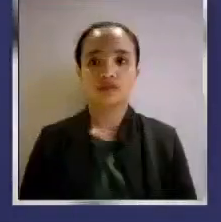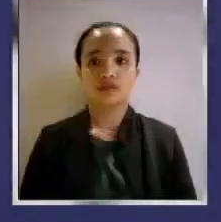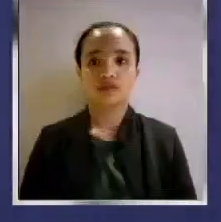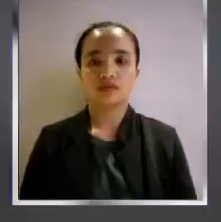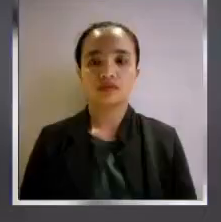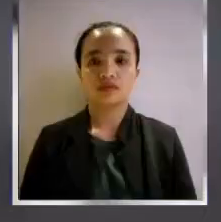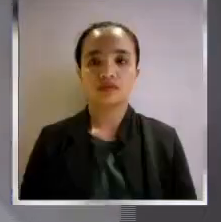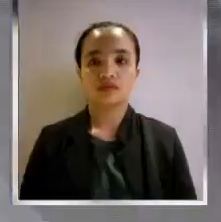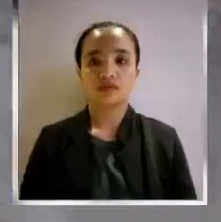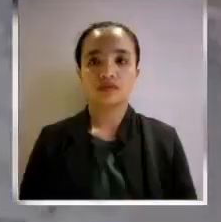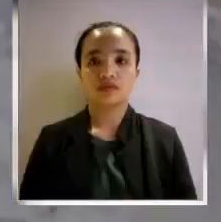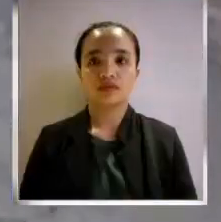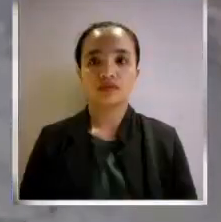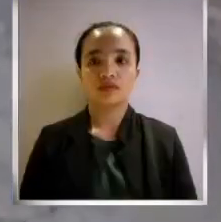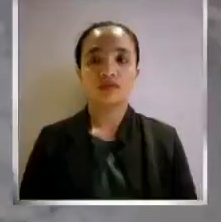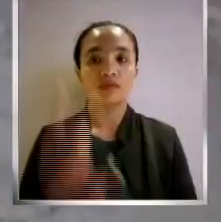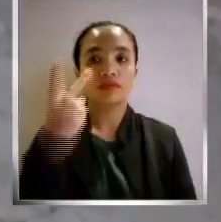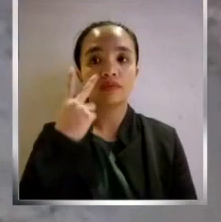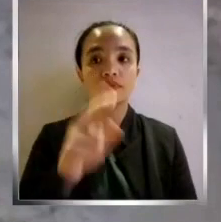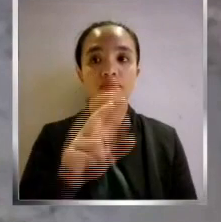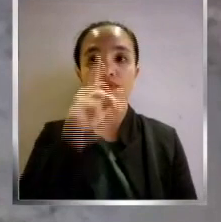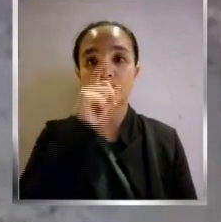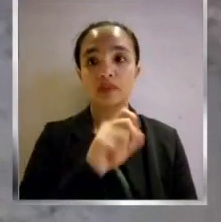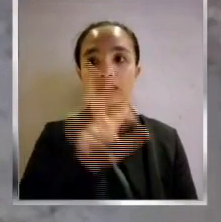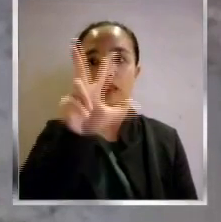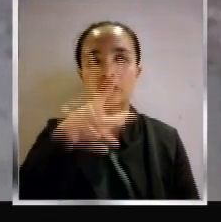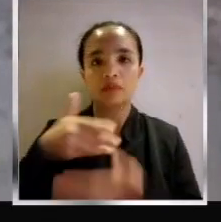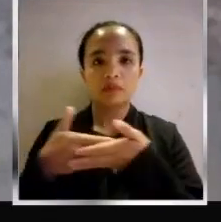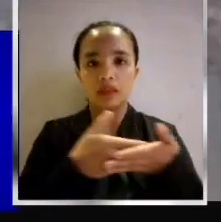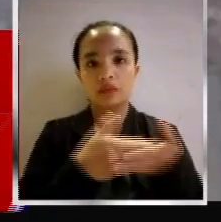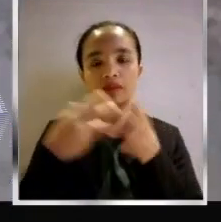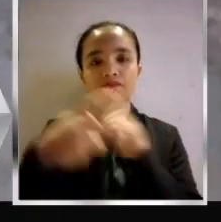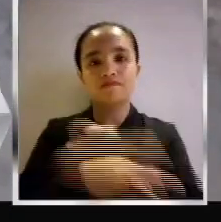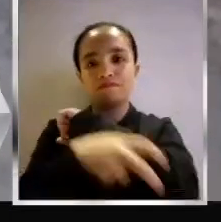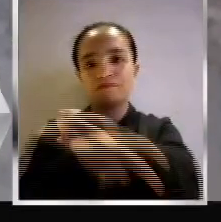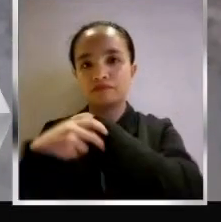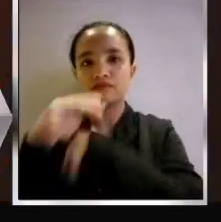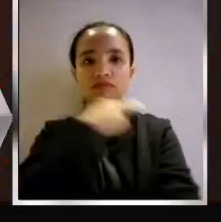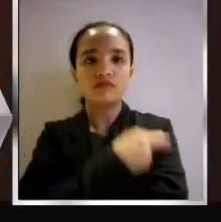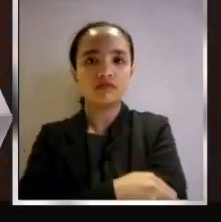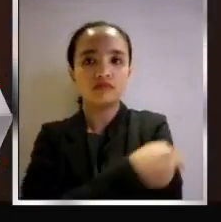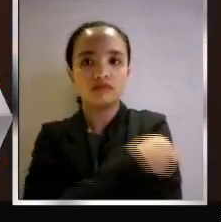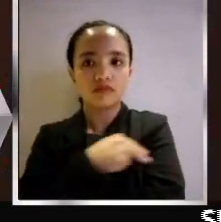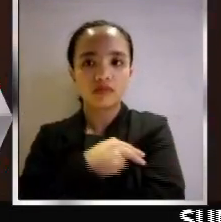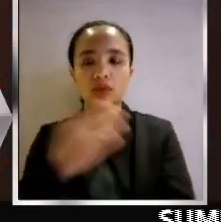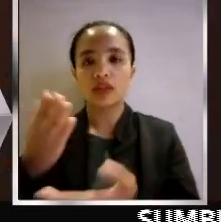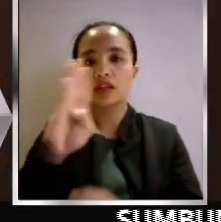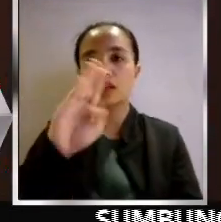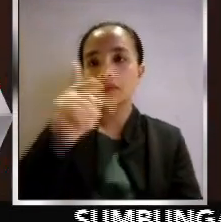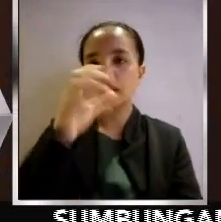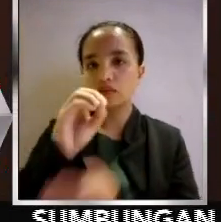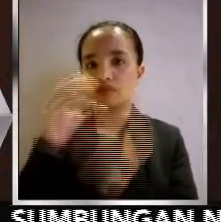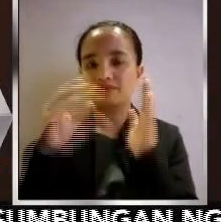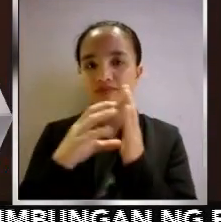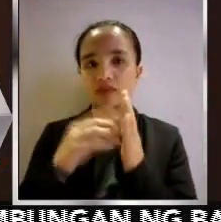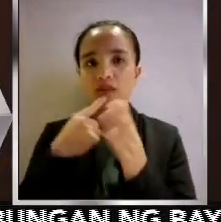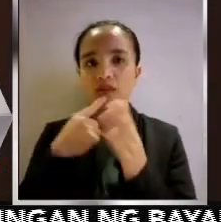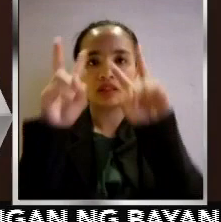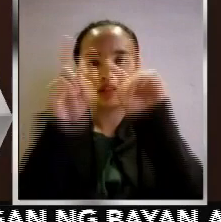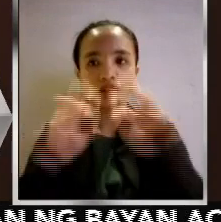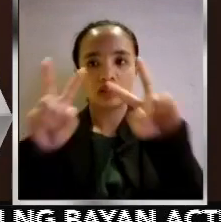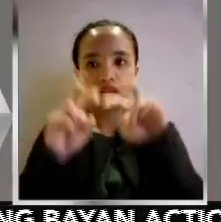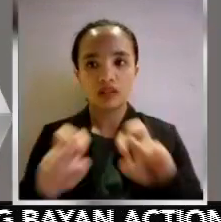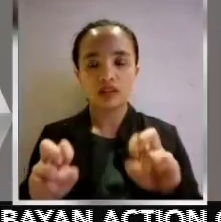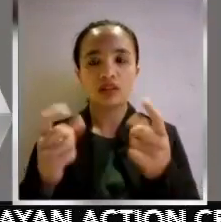Isang sanggol na tatlong buwang gulang ang tinangay na isang babae sa ospital sa Davao City. Base sa imbestigasyon, nanghingi umano ang suspect ng